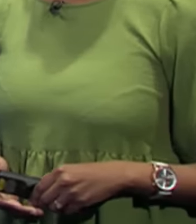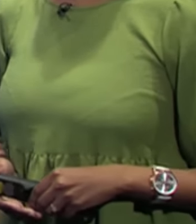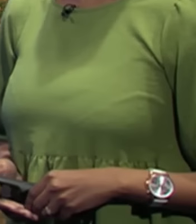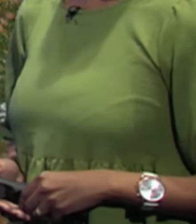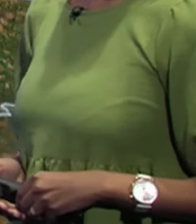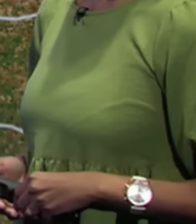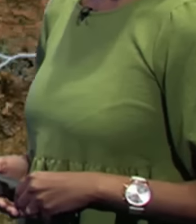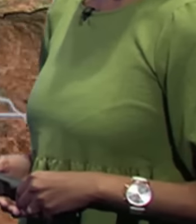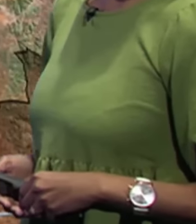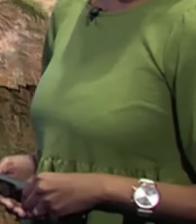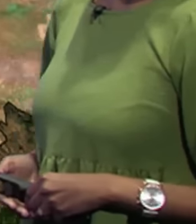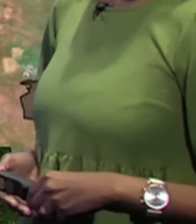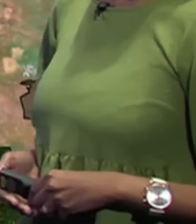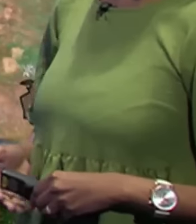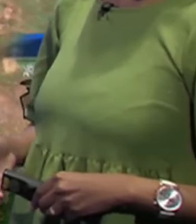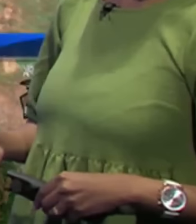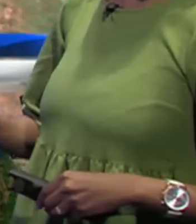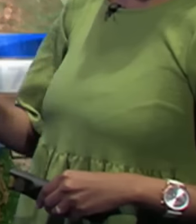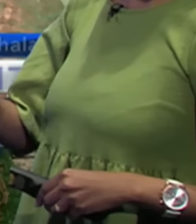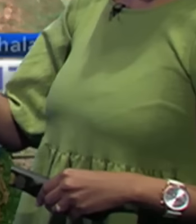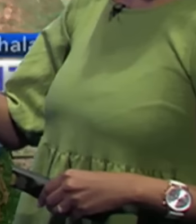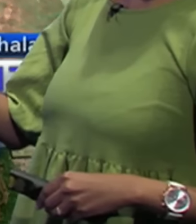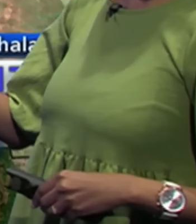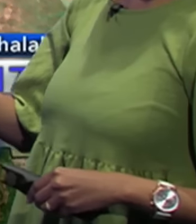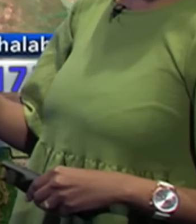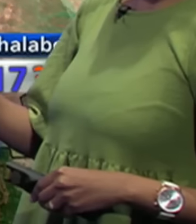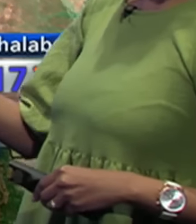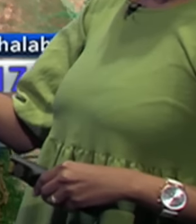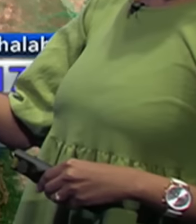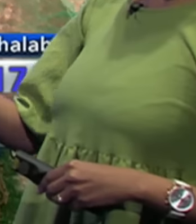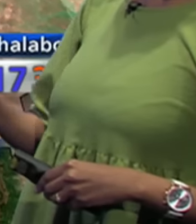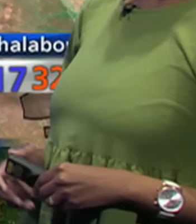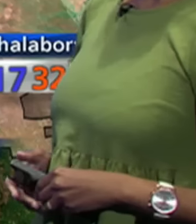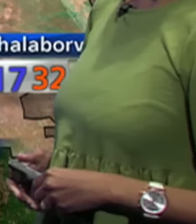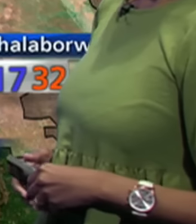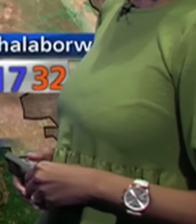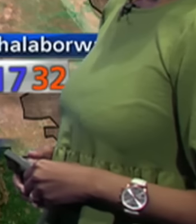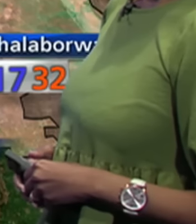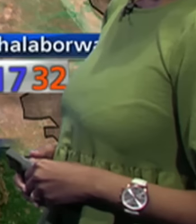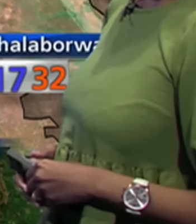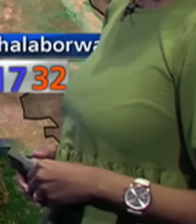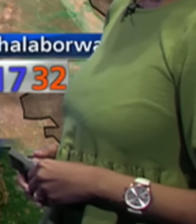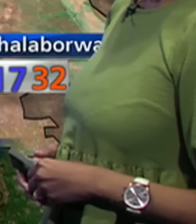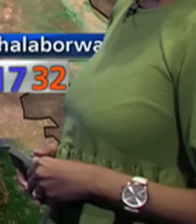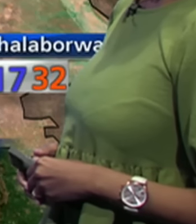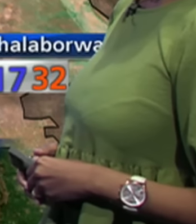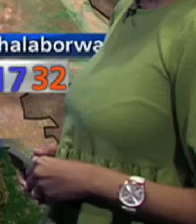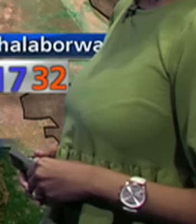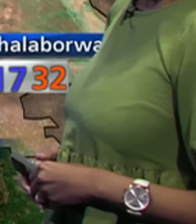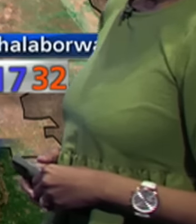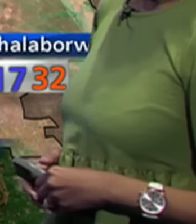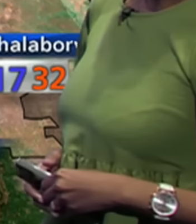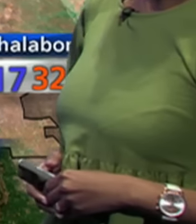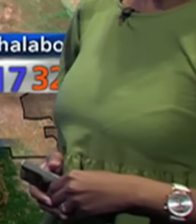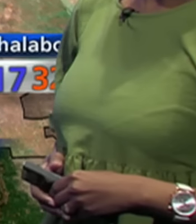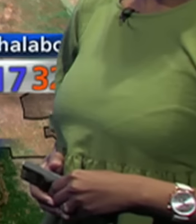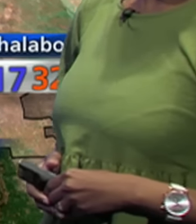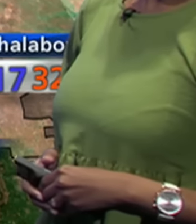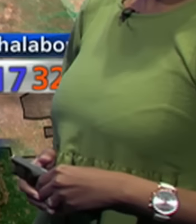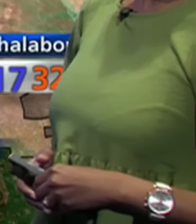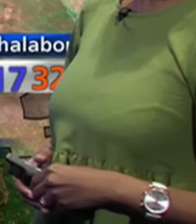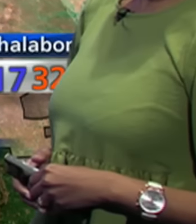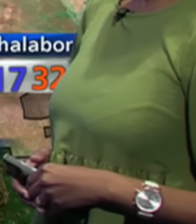di le 22 Limpopo go tla nna le pula mo profenseng Polokwane ke re gata di le 14 go a go di le 25 Mokopane ke re